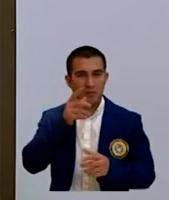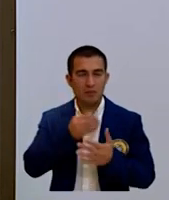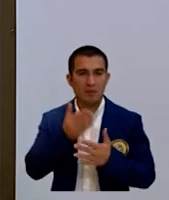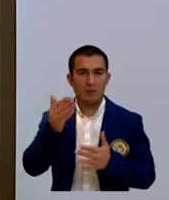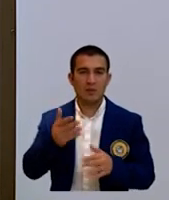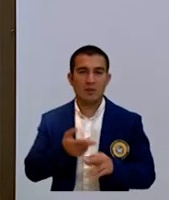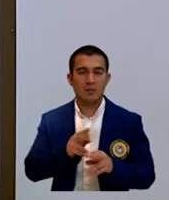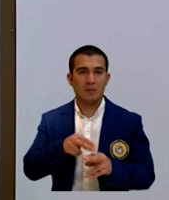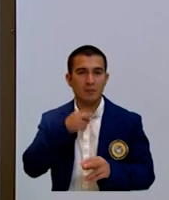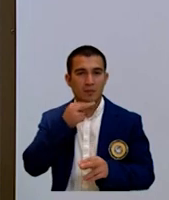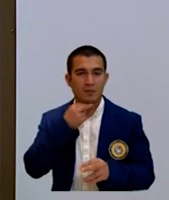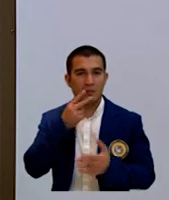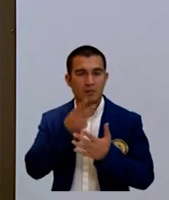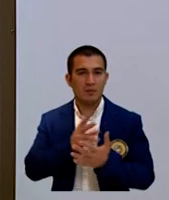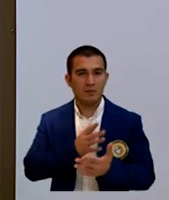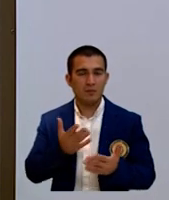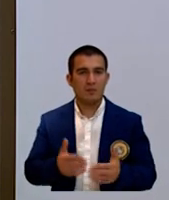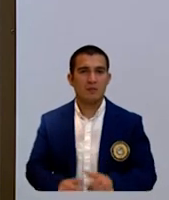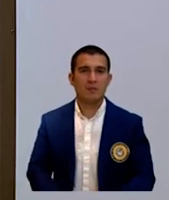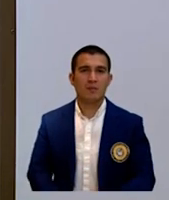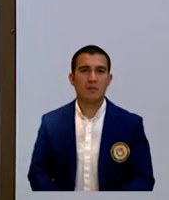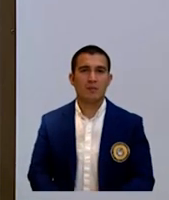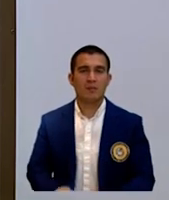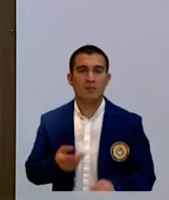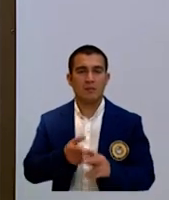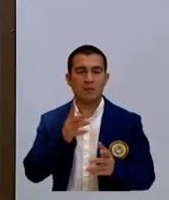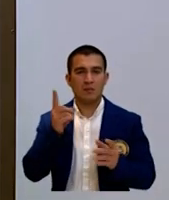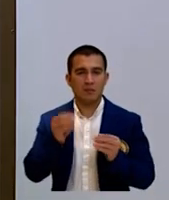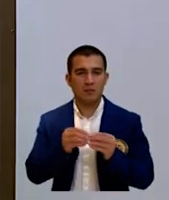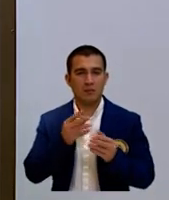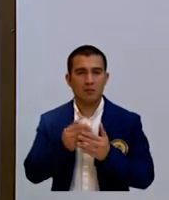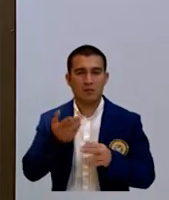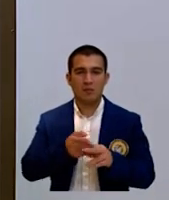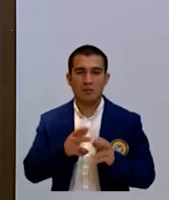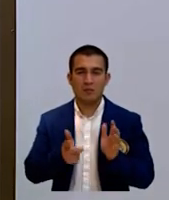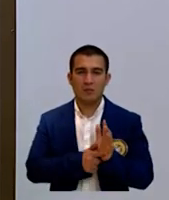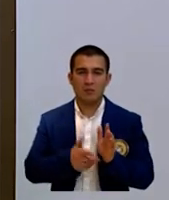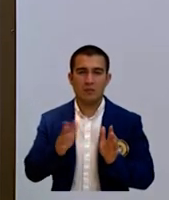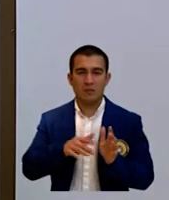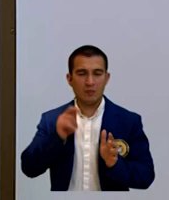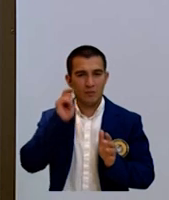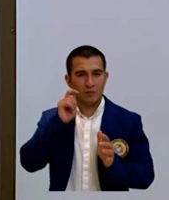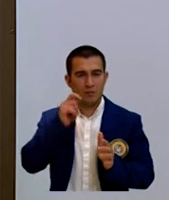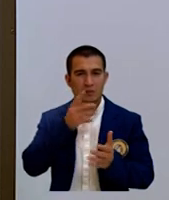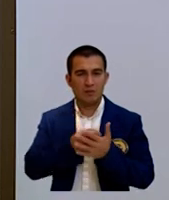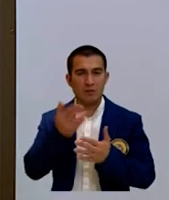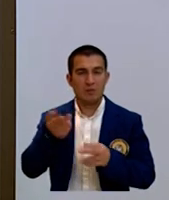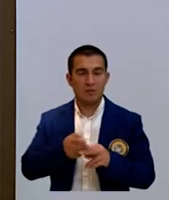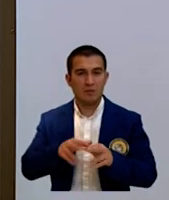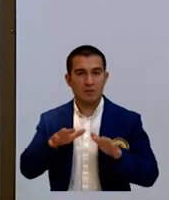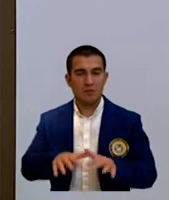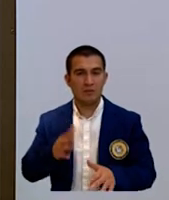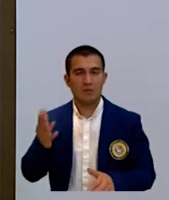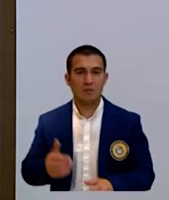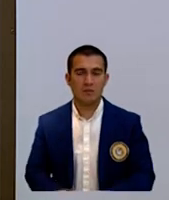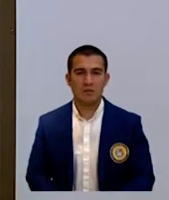joylashganiga ahamiyat bermayapmiz. Demak, 10-talik ichida 7-tasi Xitoy Respublikasida joylashgan